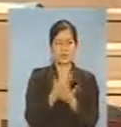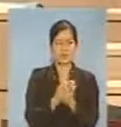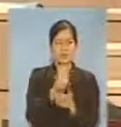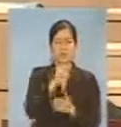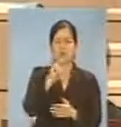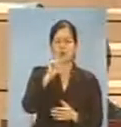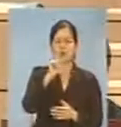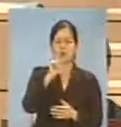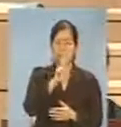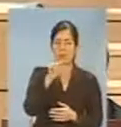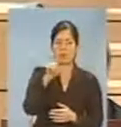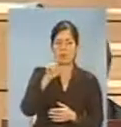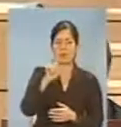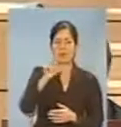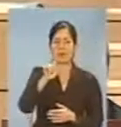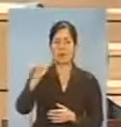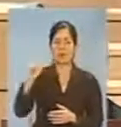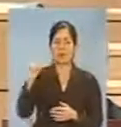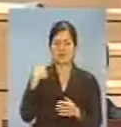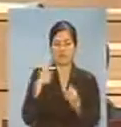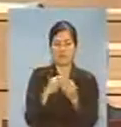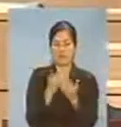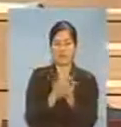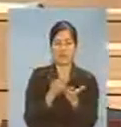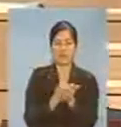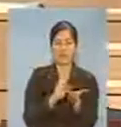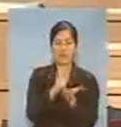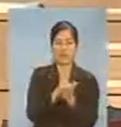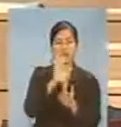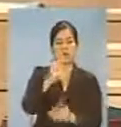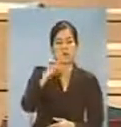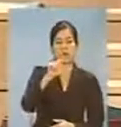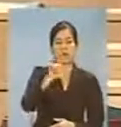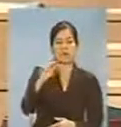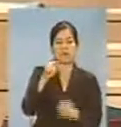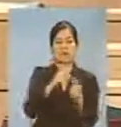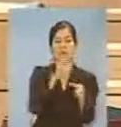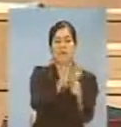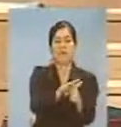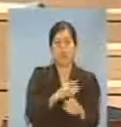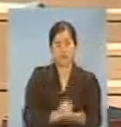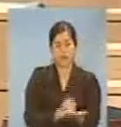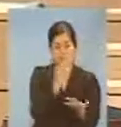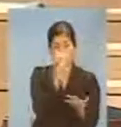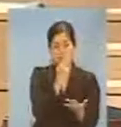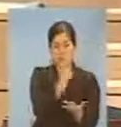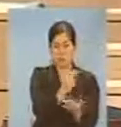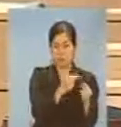มเดี๋ยวชูวิทย์อนุมัติให้เลยเอาไป 500,000 ก็พอเพราะอะไรฮะเพราะเอาไป 500,000 แล้วดูผลงานกันก่